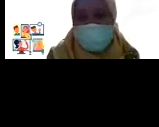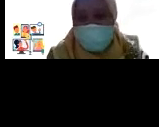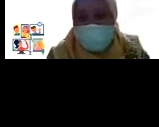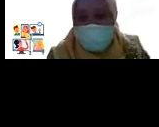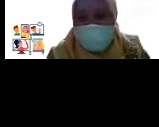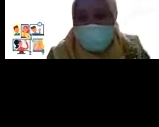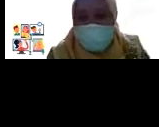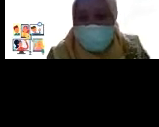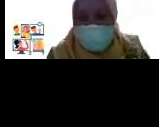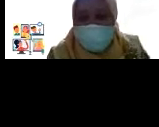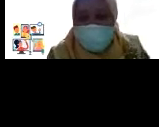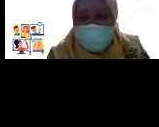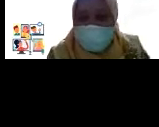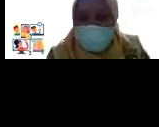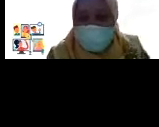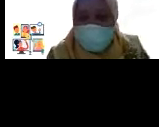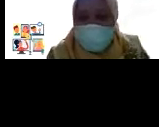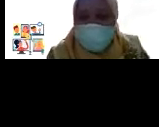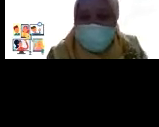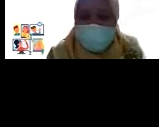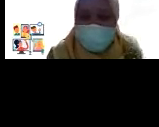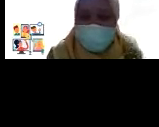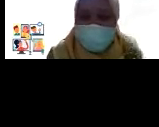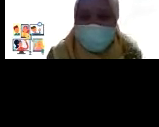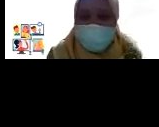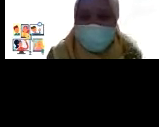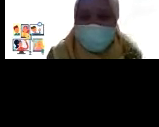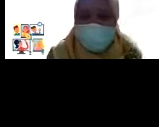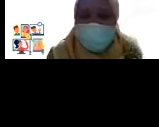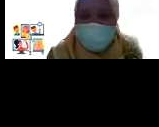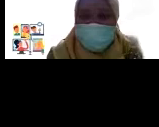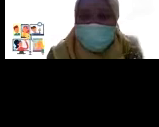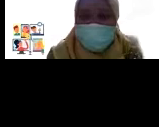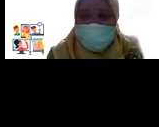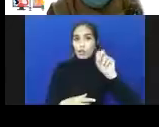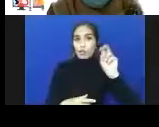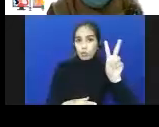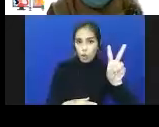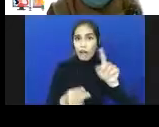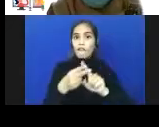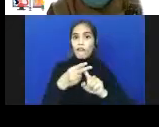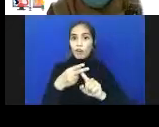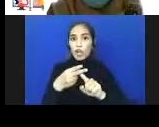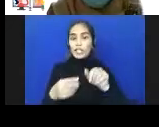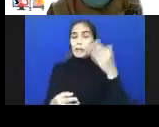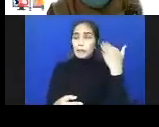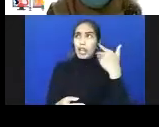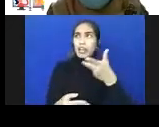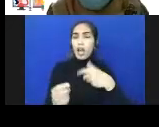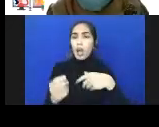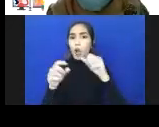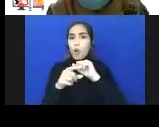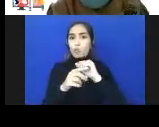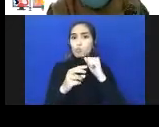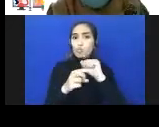bahwa pada bulan Februari kemarin dengan difasilitasi oleh Save the Children ada workshop untuk pendamping